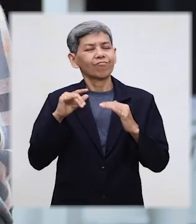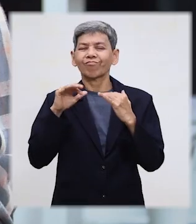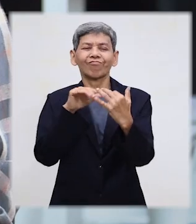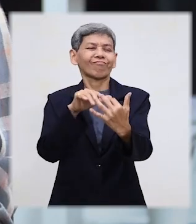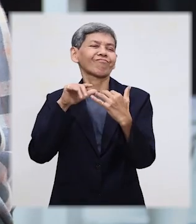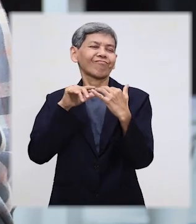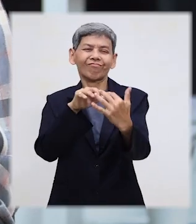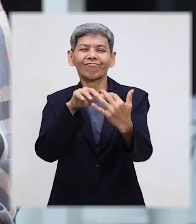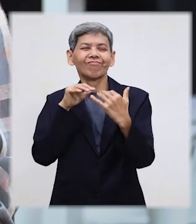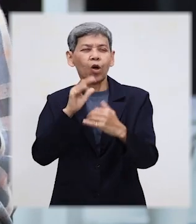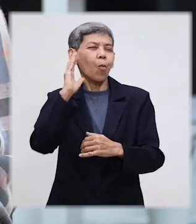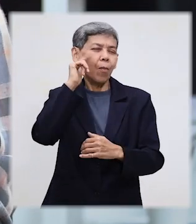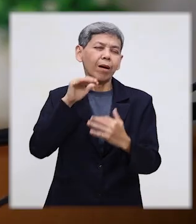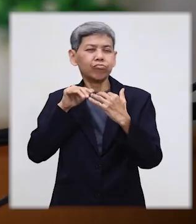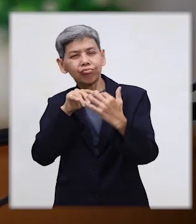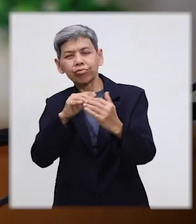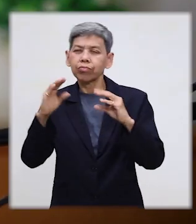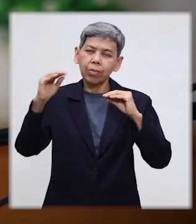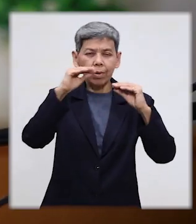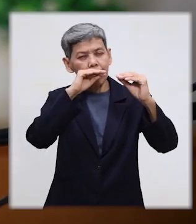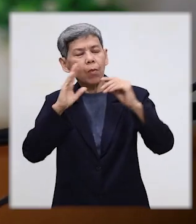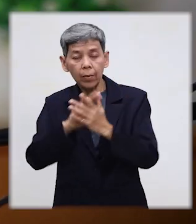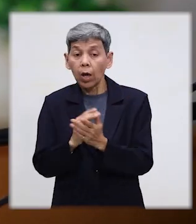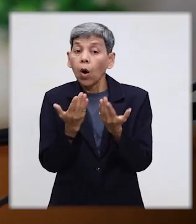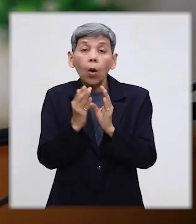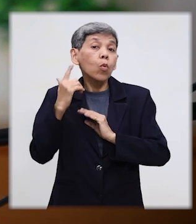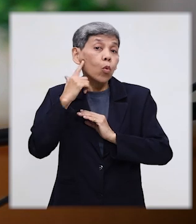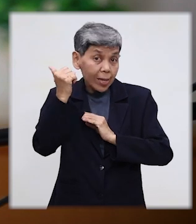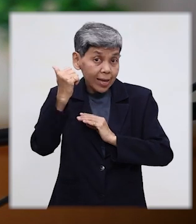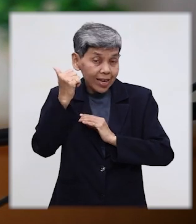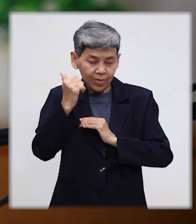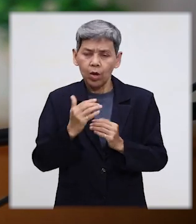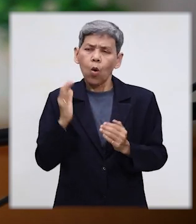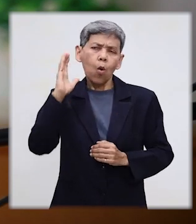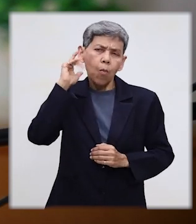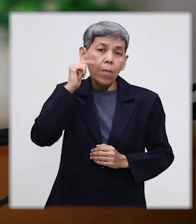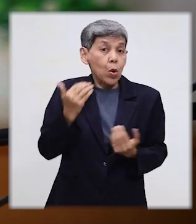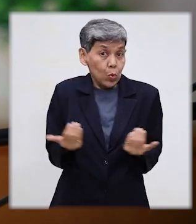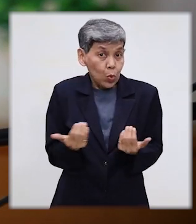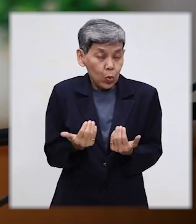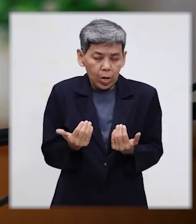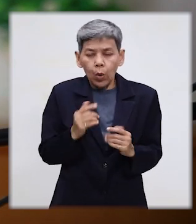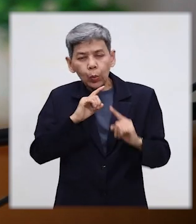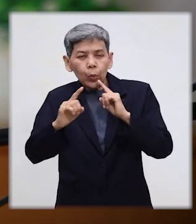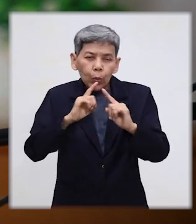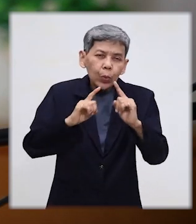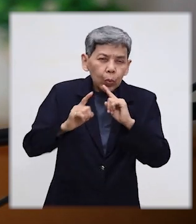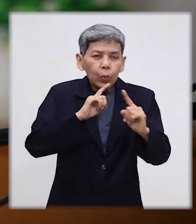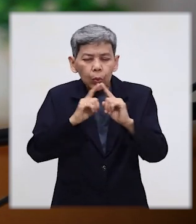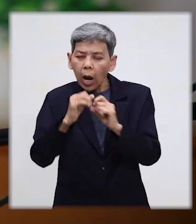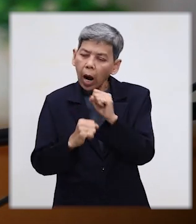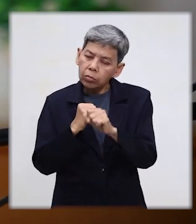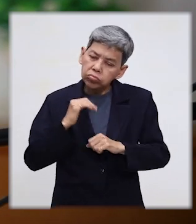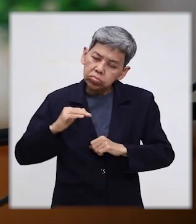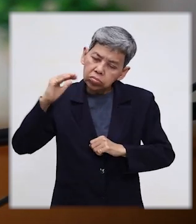ารกับคุณพ่อคุณแม่คือลำพังครอบครัวปกติความสัมพันธ์พ่อแม่ลูกมันก็ด้วยวัยเ